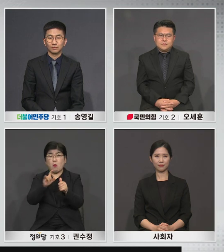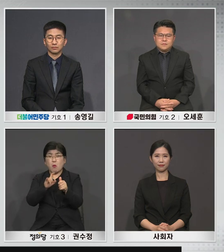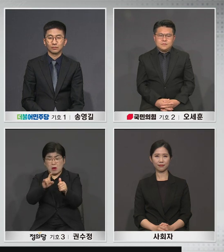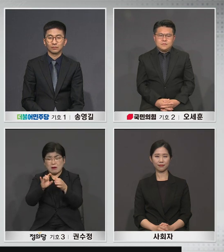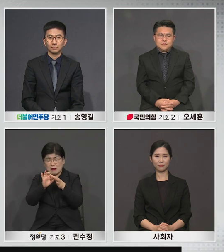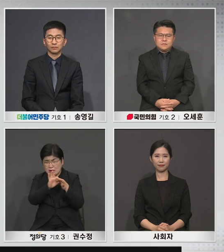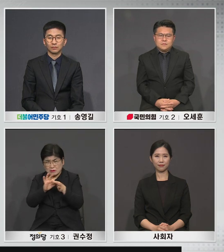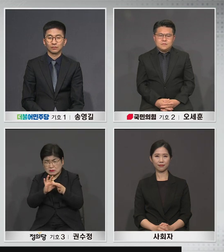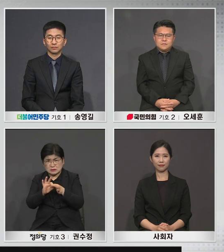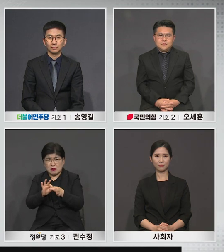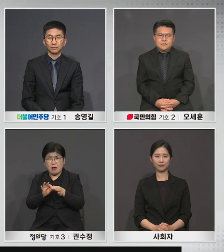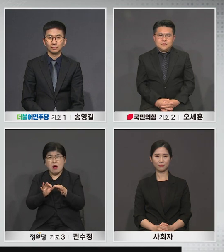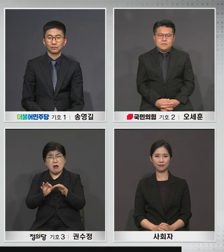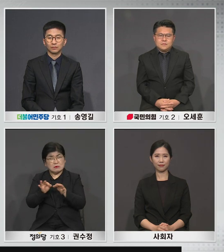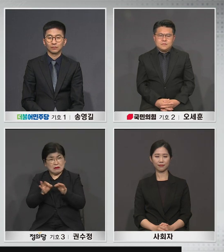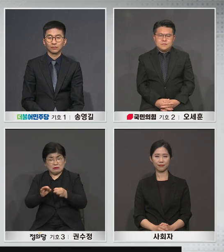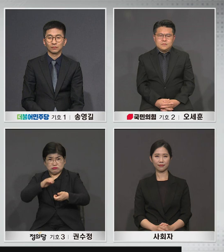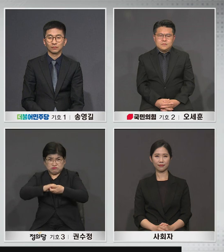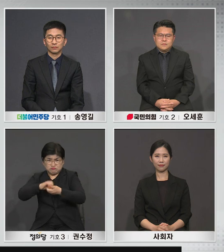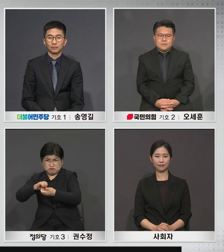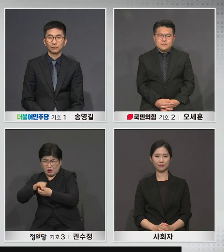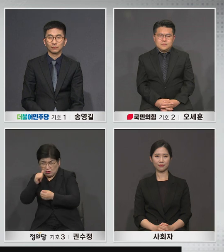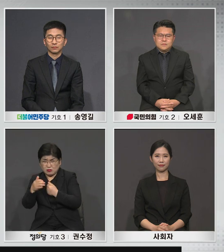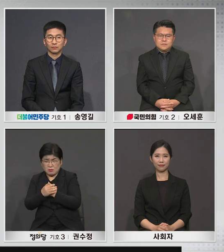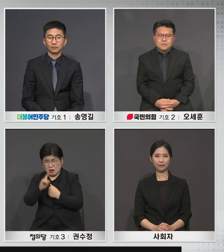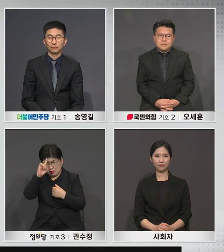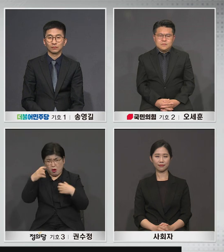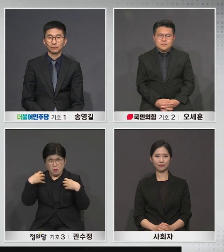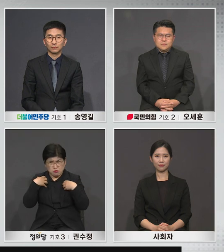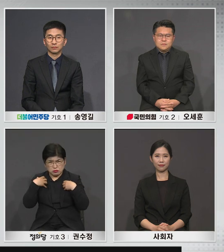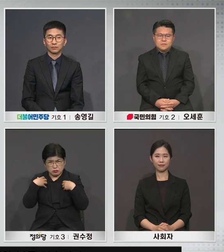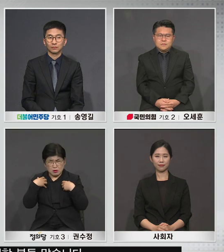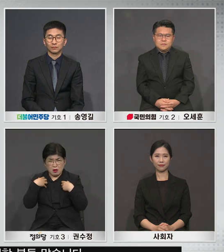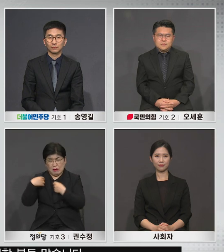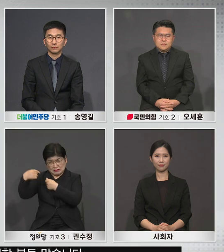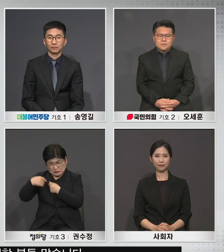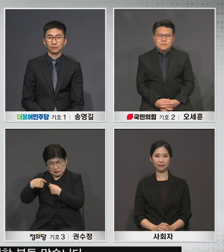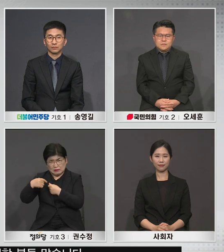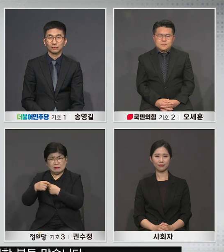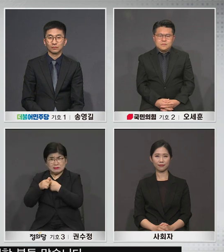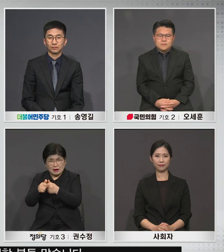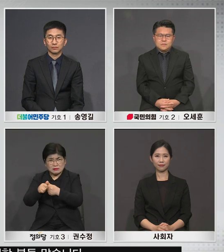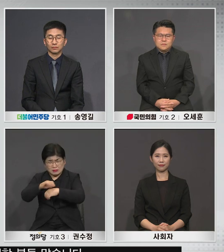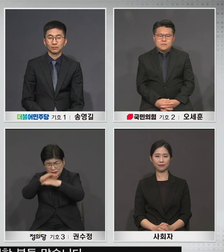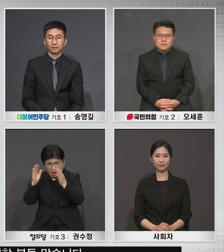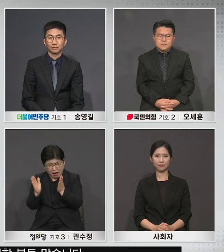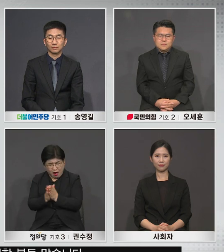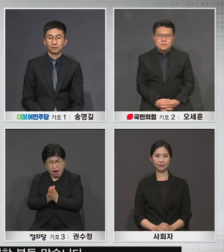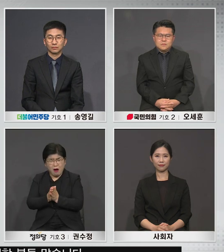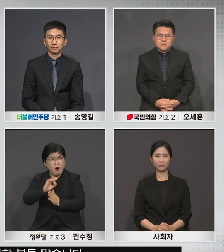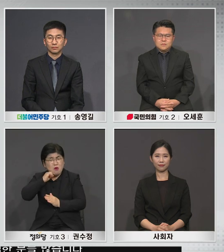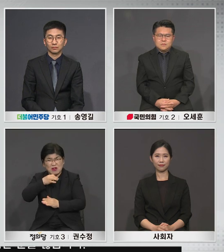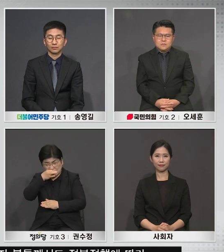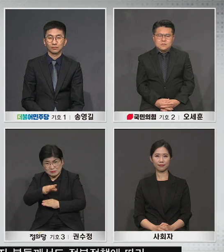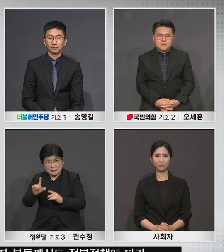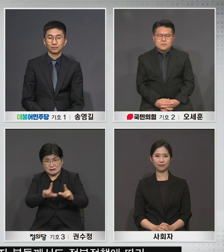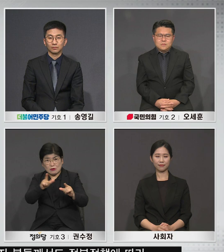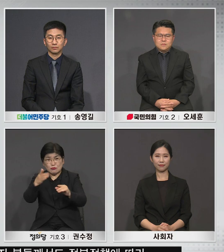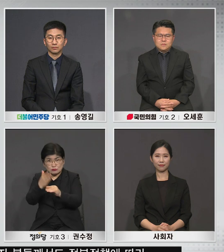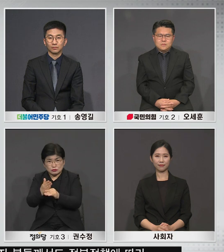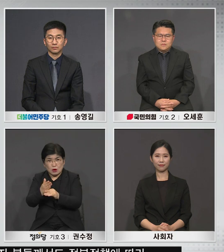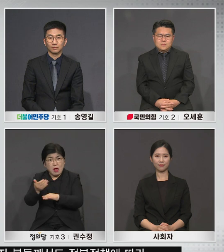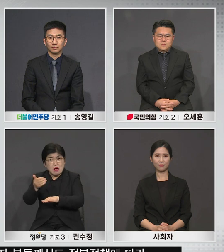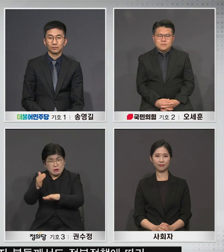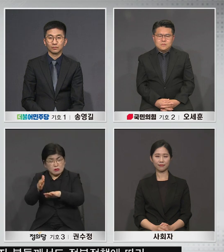자영업자분들께서도 정부 정책에 따라서 빚을 내었습니다. 이제 와서 이자를 올린다면 정부가 앞장서서 사기를 치는